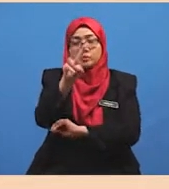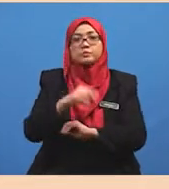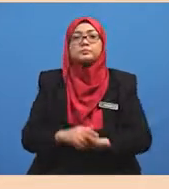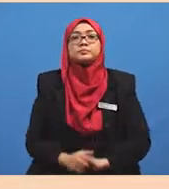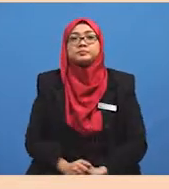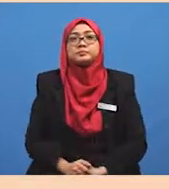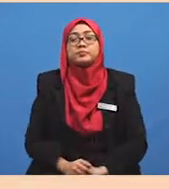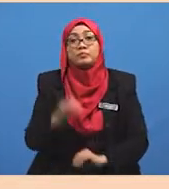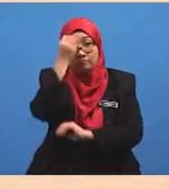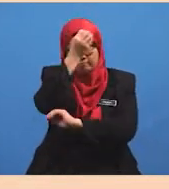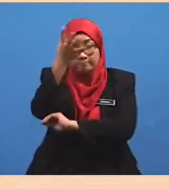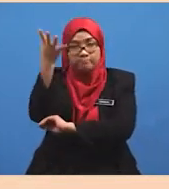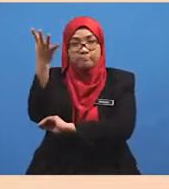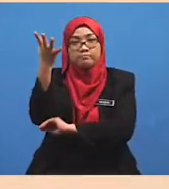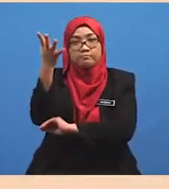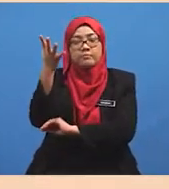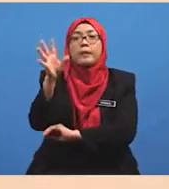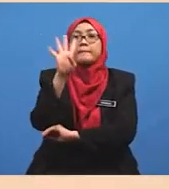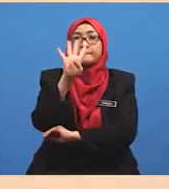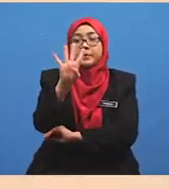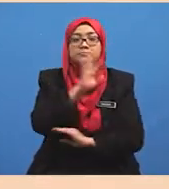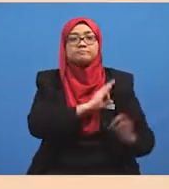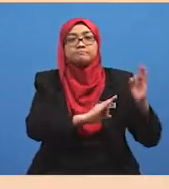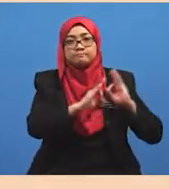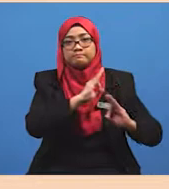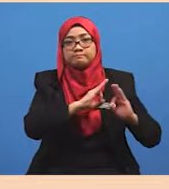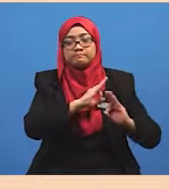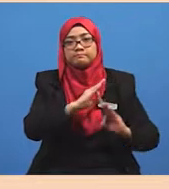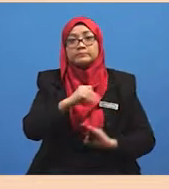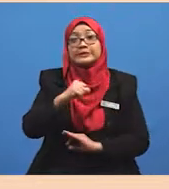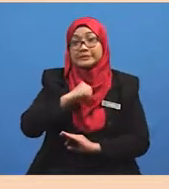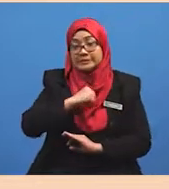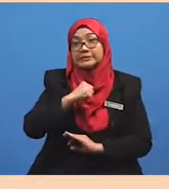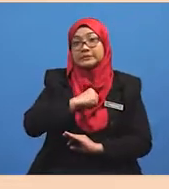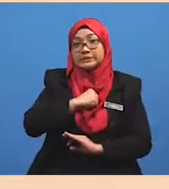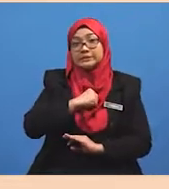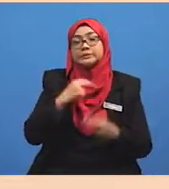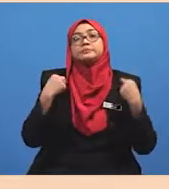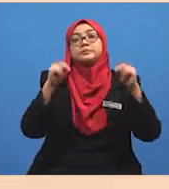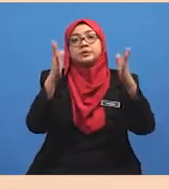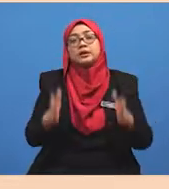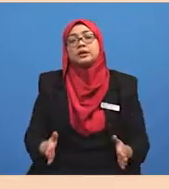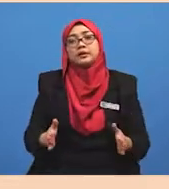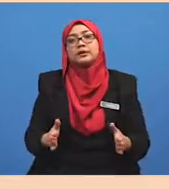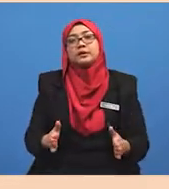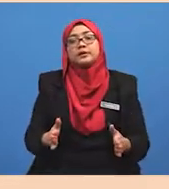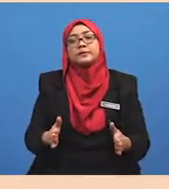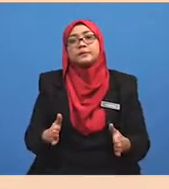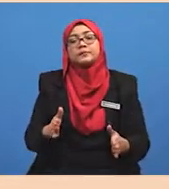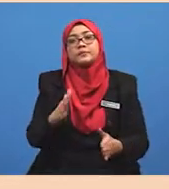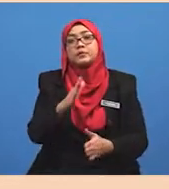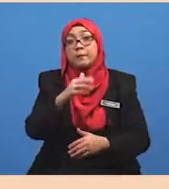nyatetkeun empat sifat pribadi usah Damar